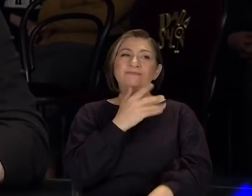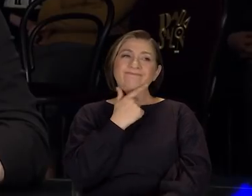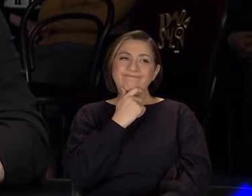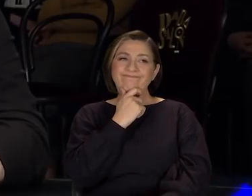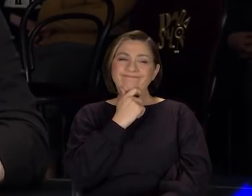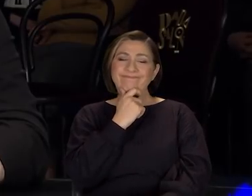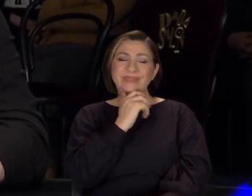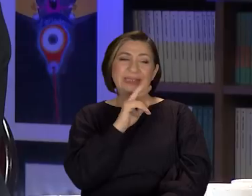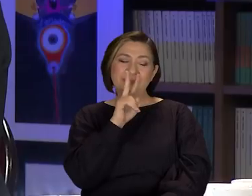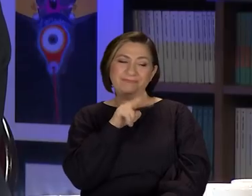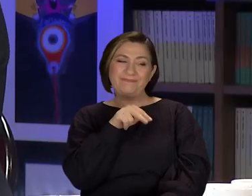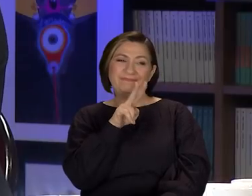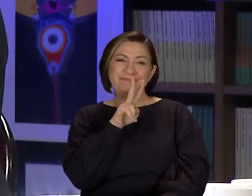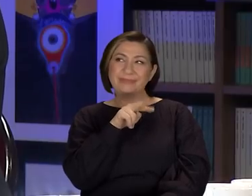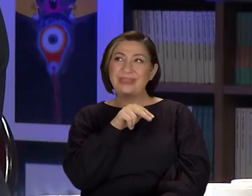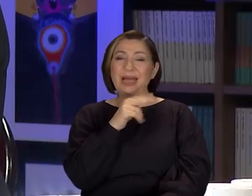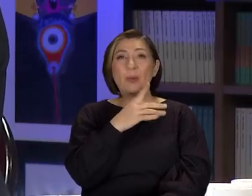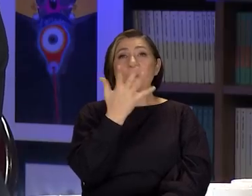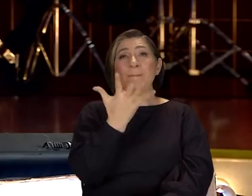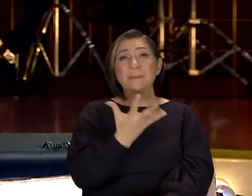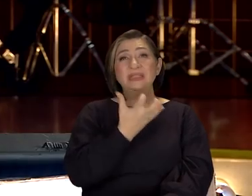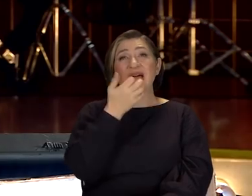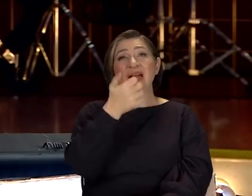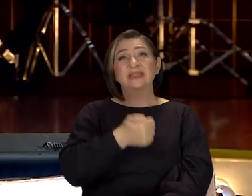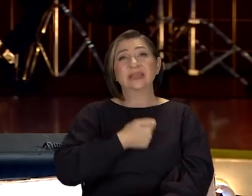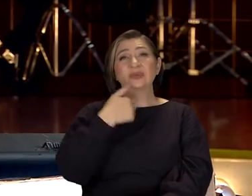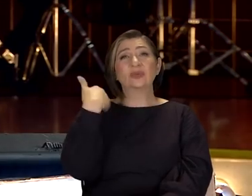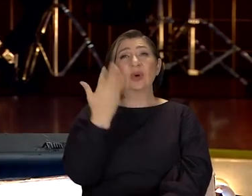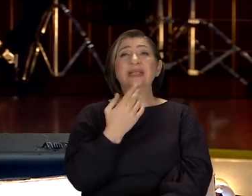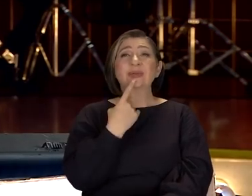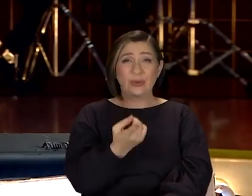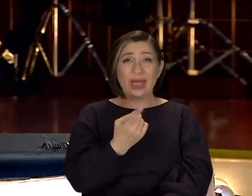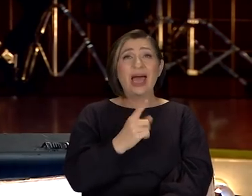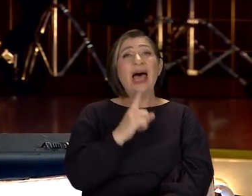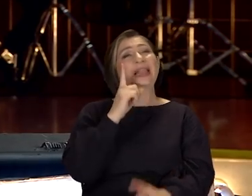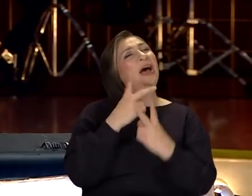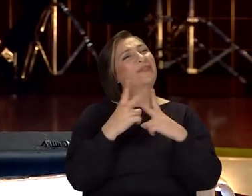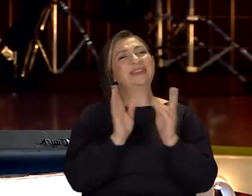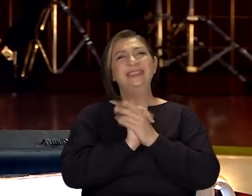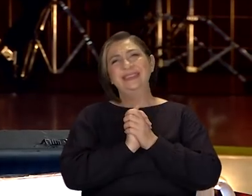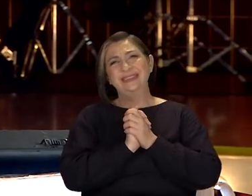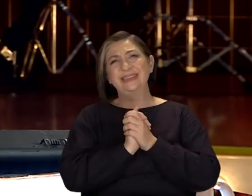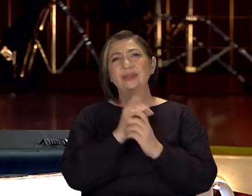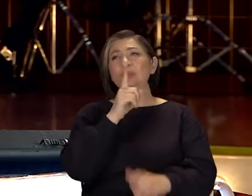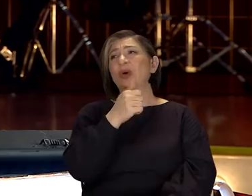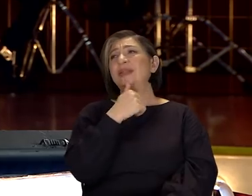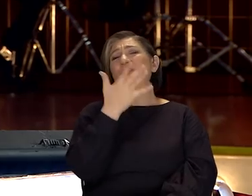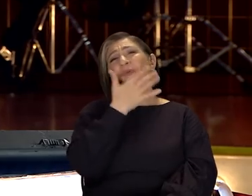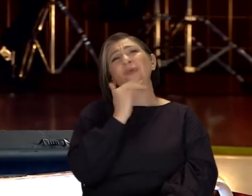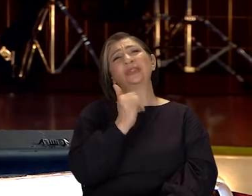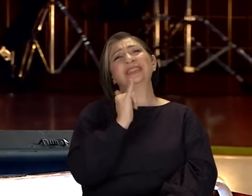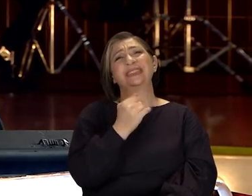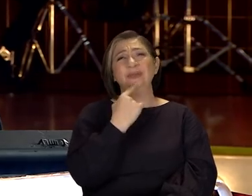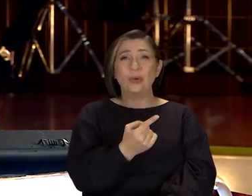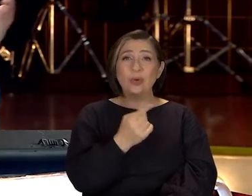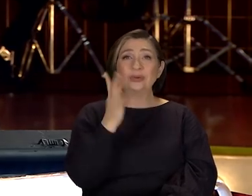bir bakıyor ama bu 5 saat 6 saat sonra diyor ki Allah affetsin diyor, şu adam da pek çirkin diyor